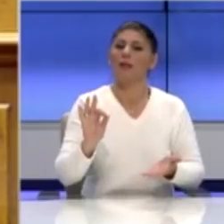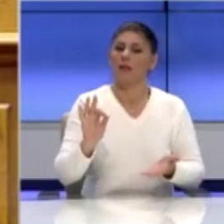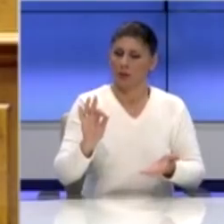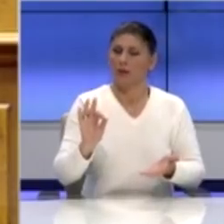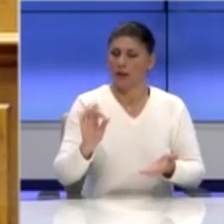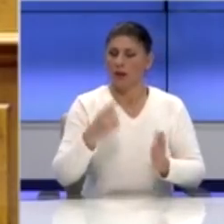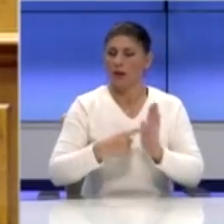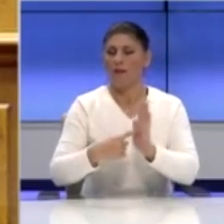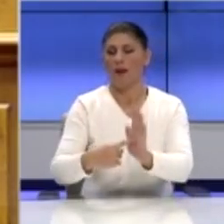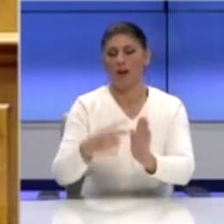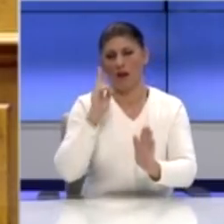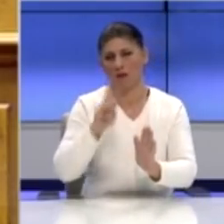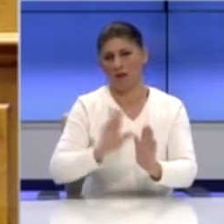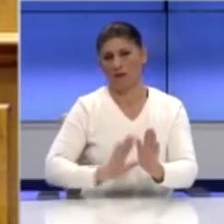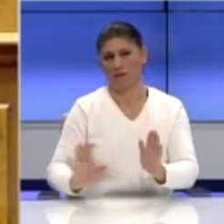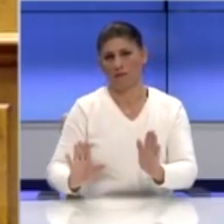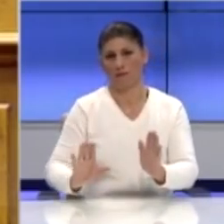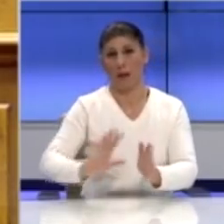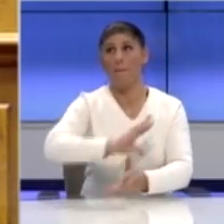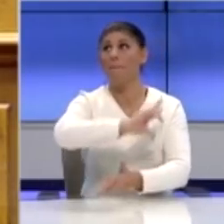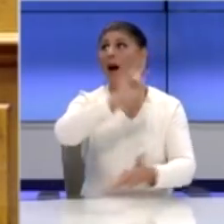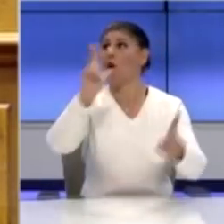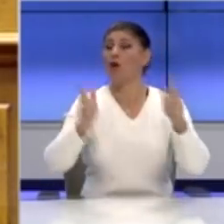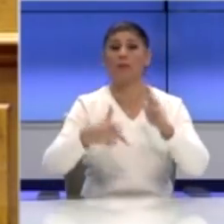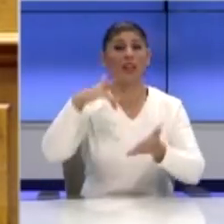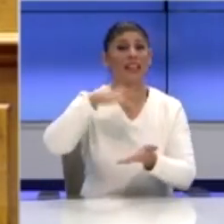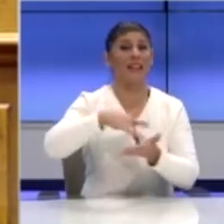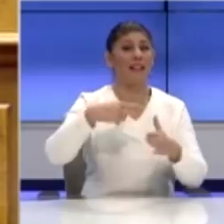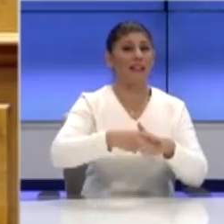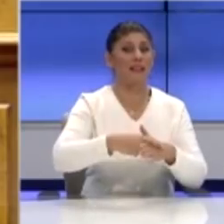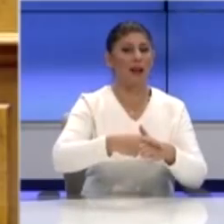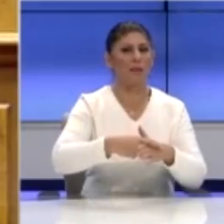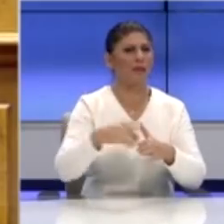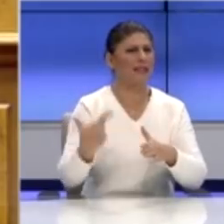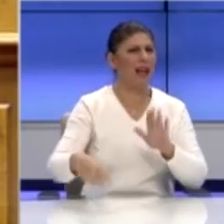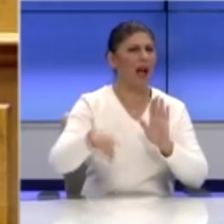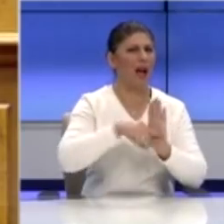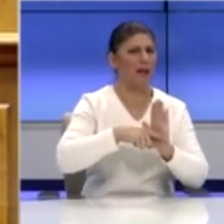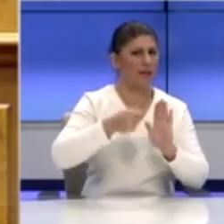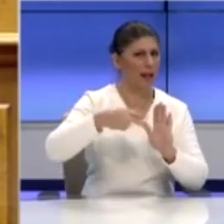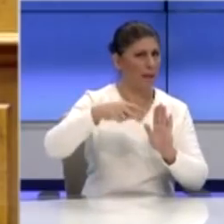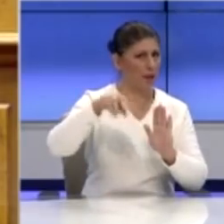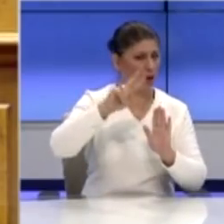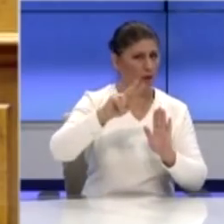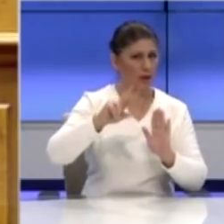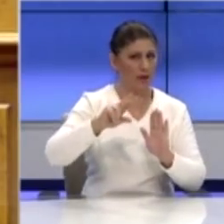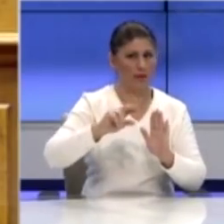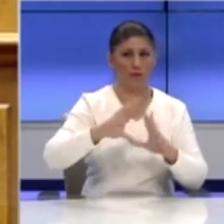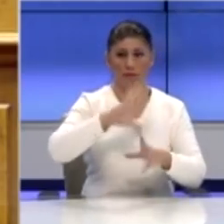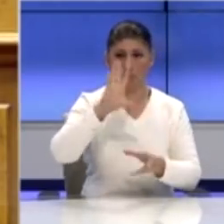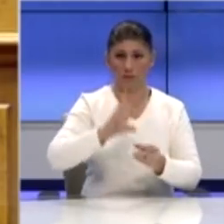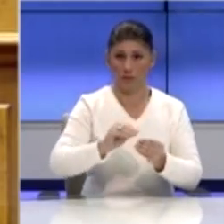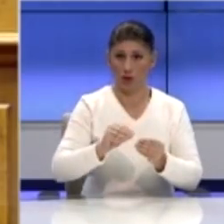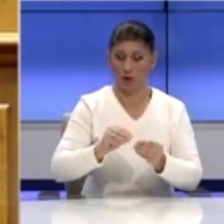είχε αρχίσει να εκδηλώνεται. Σε ολόκληρο τον κόσμο κεντρικές τράπεζες είχαν γυρίσει σε αρνητικά επιτόκια, το συνολικό